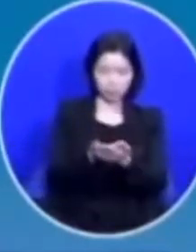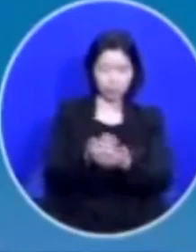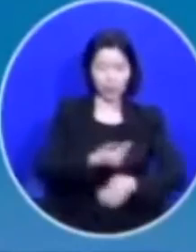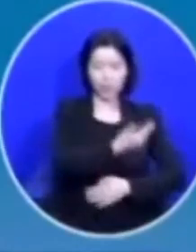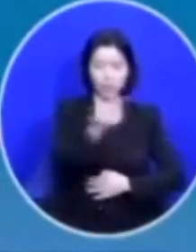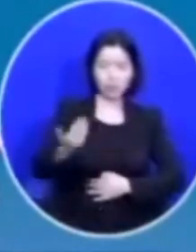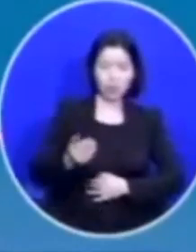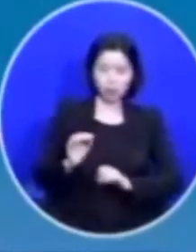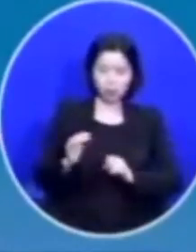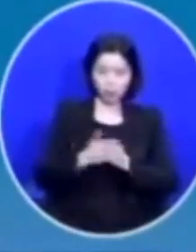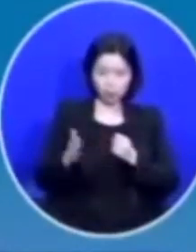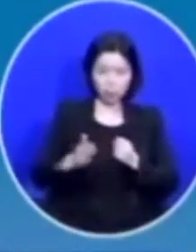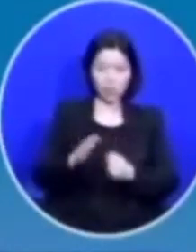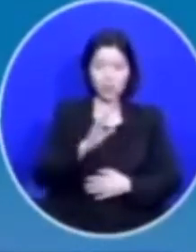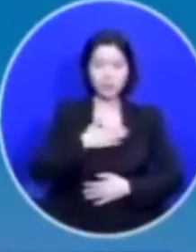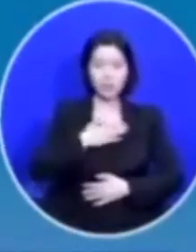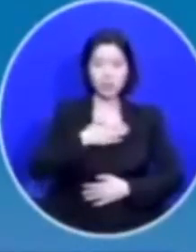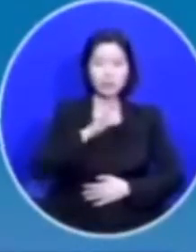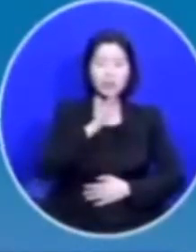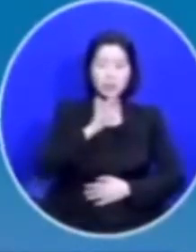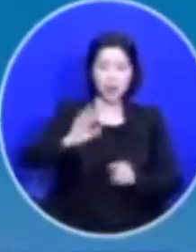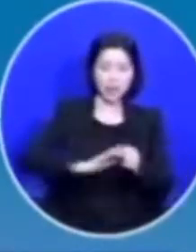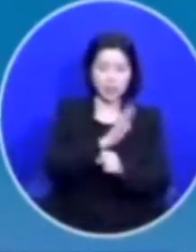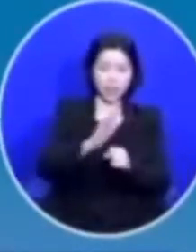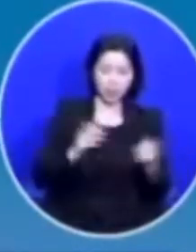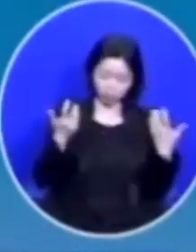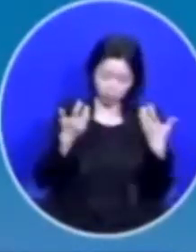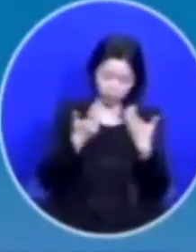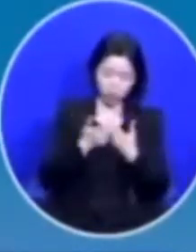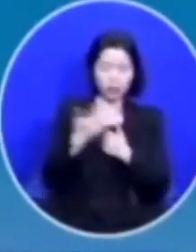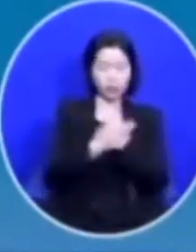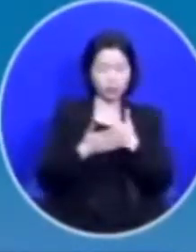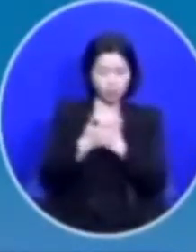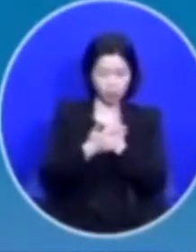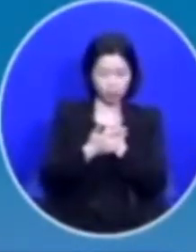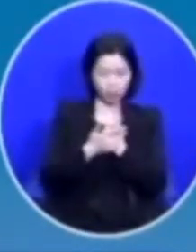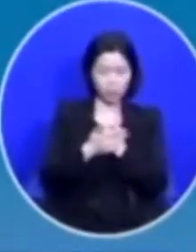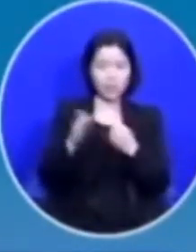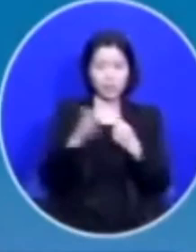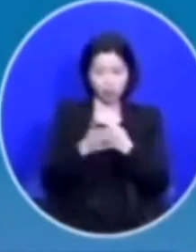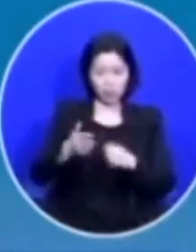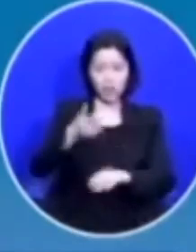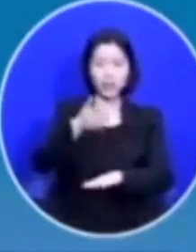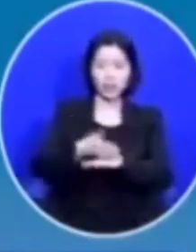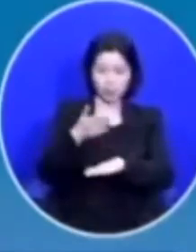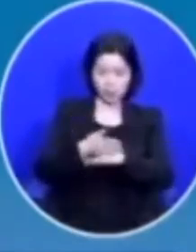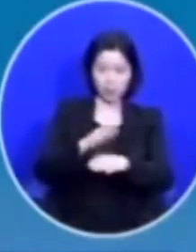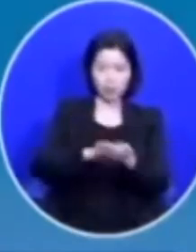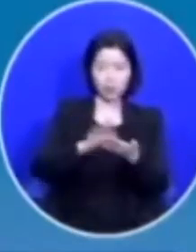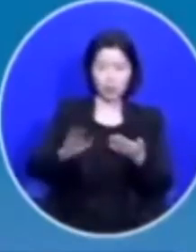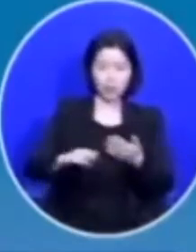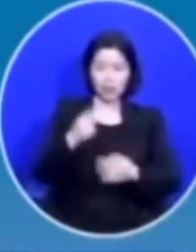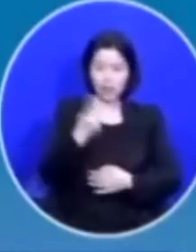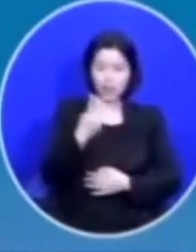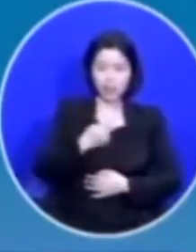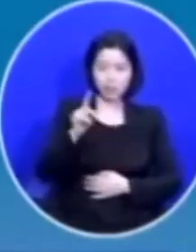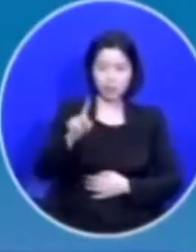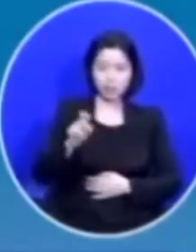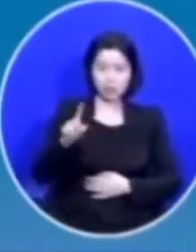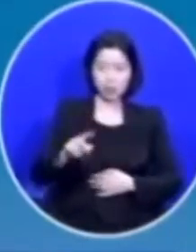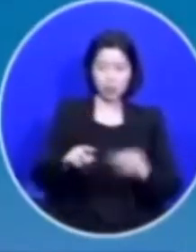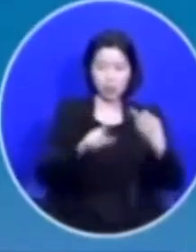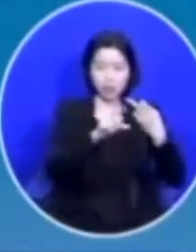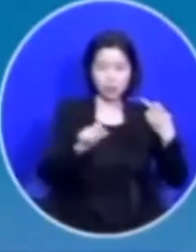여러분 으로 인해 저는 정말 사랑으로 충만 했고 은혜로 왔고 그래서 감사합니다 2011년